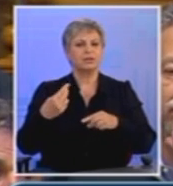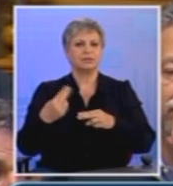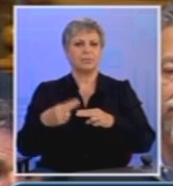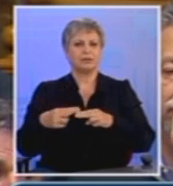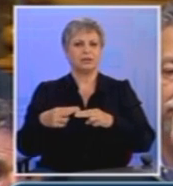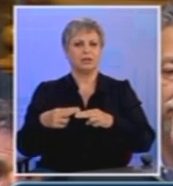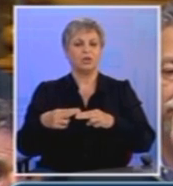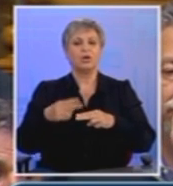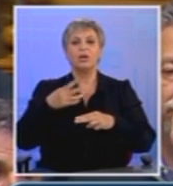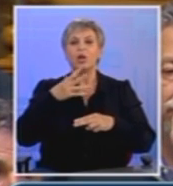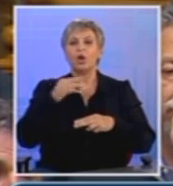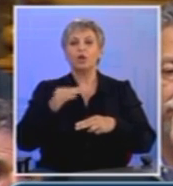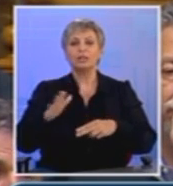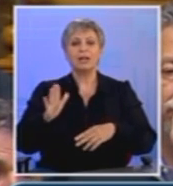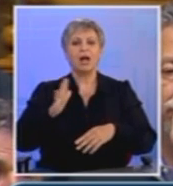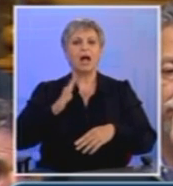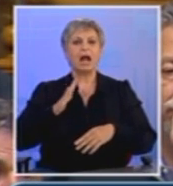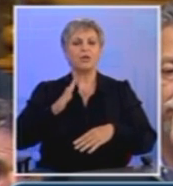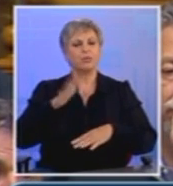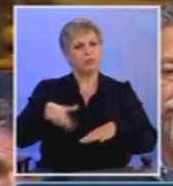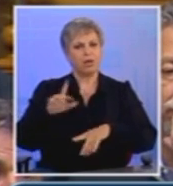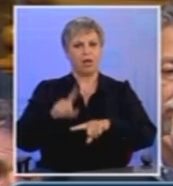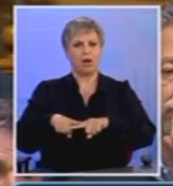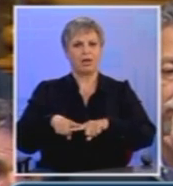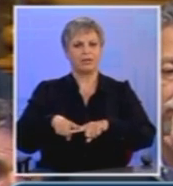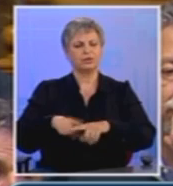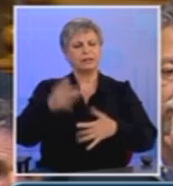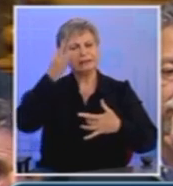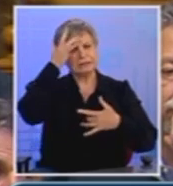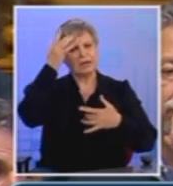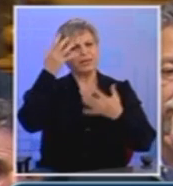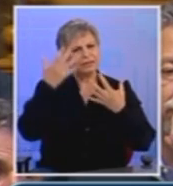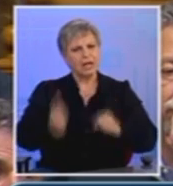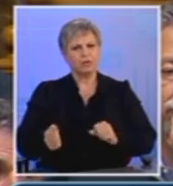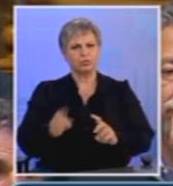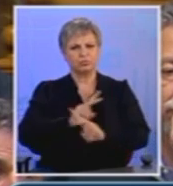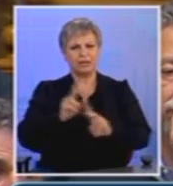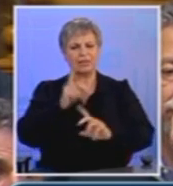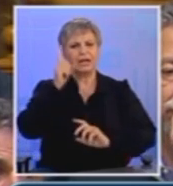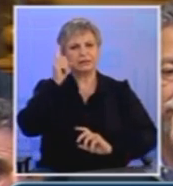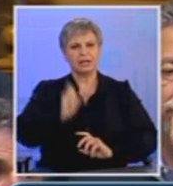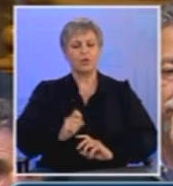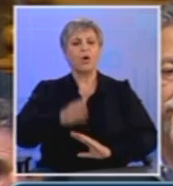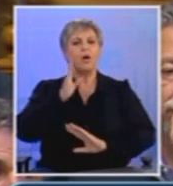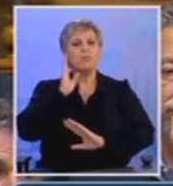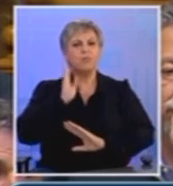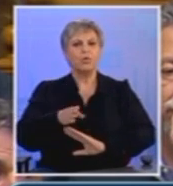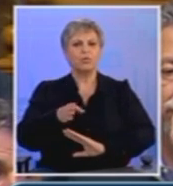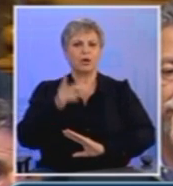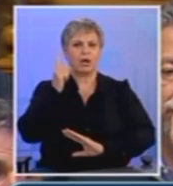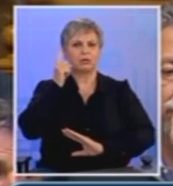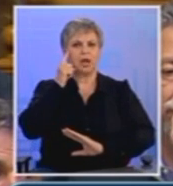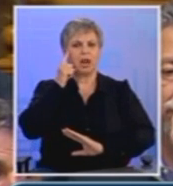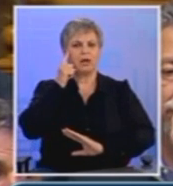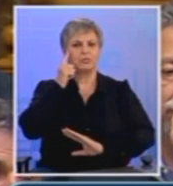λαός έχει πλήρη συνείδηση και μπορεί να καταλάβει και ο τελευταίος έλληνας πολίτης